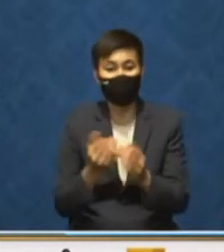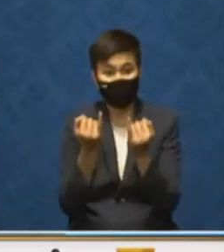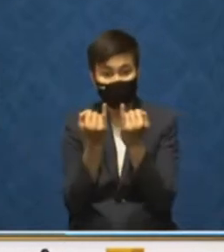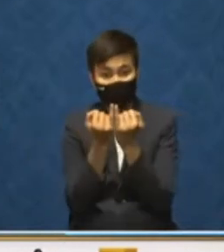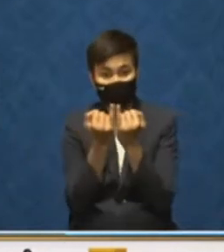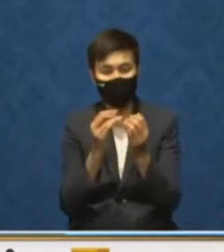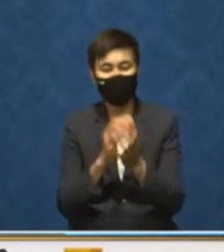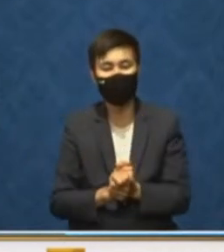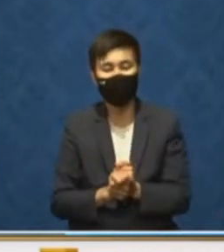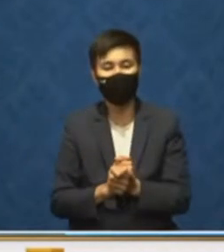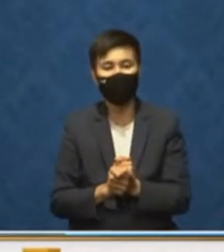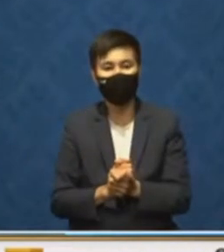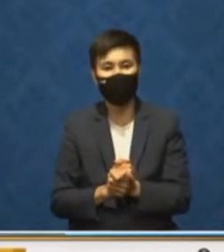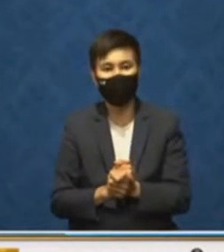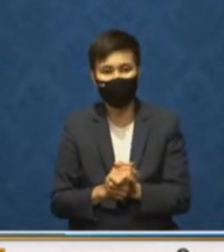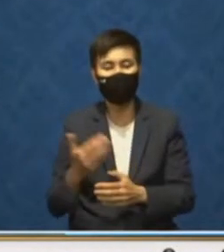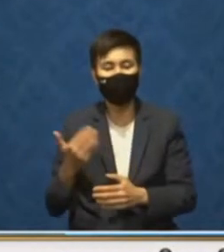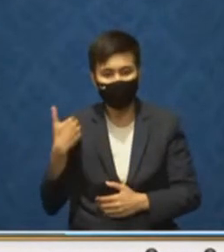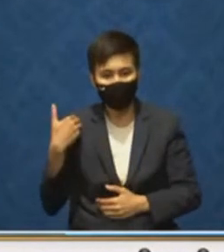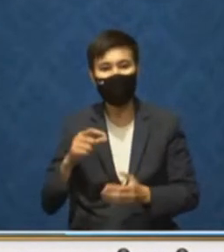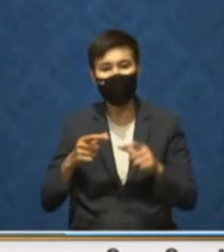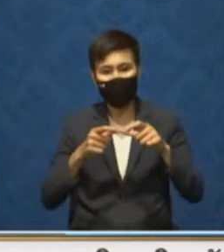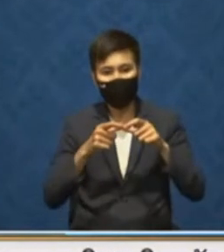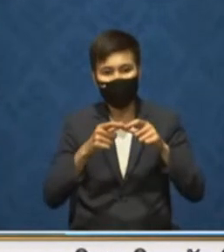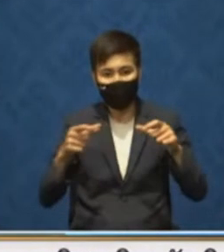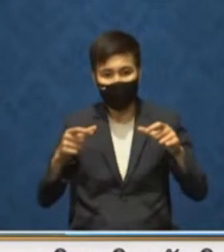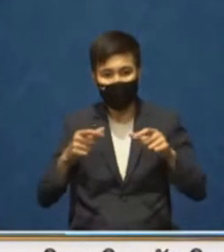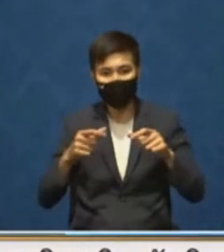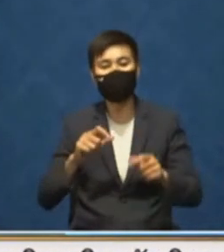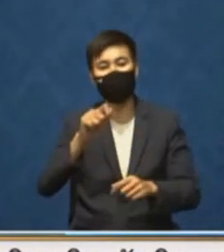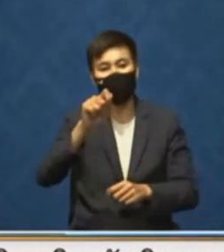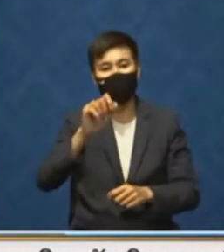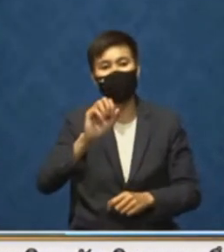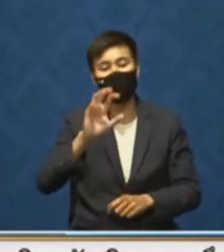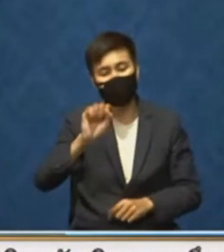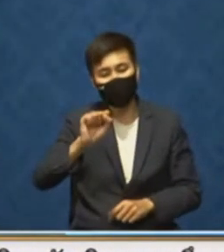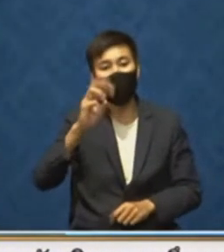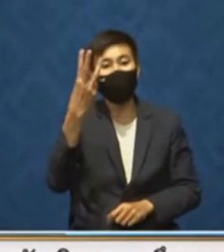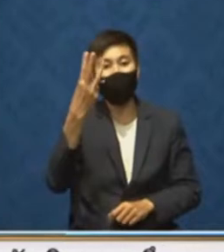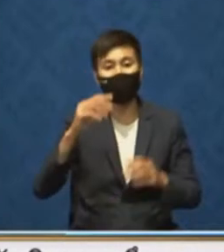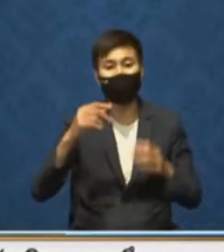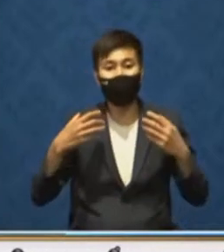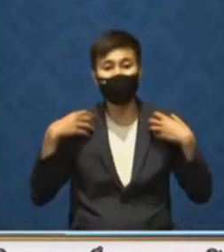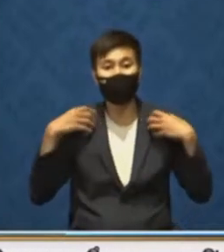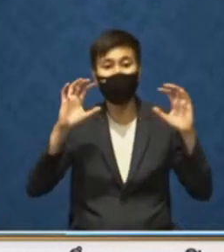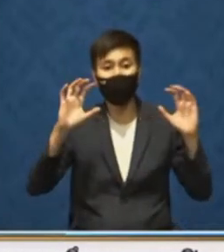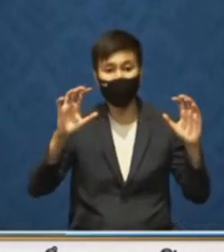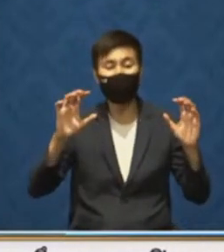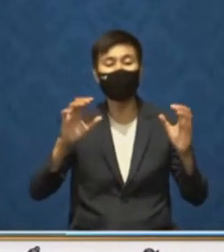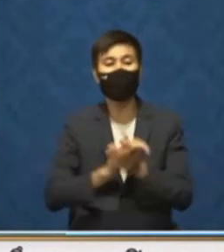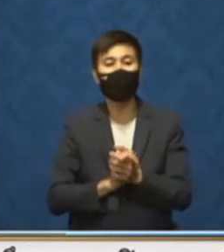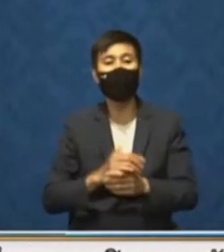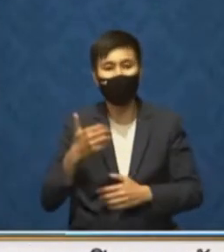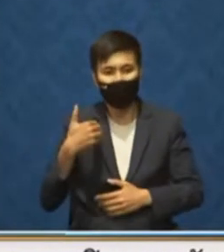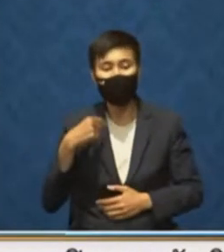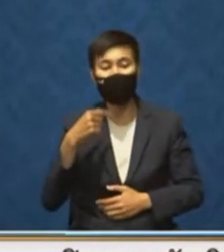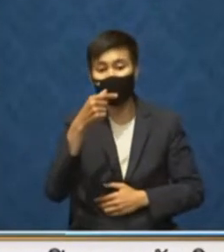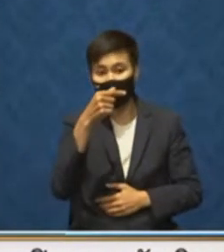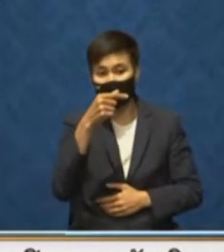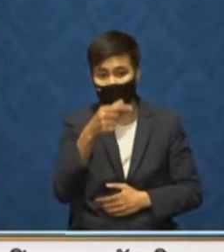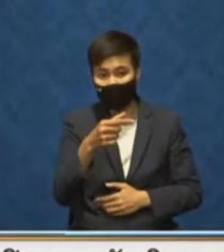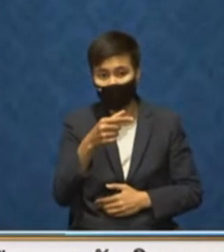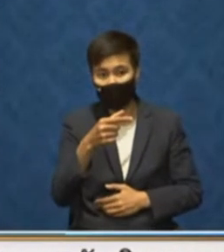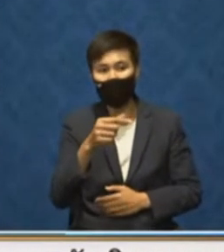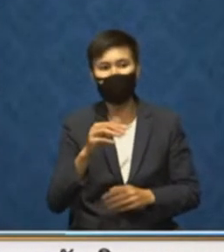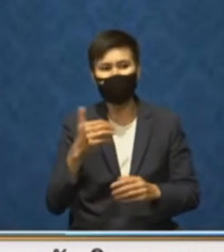จ่ายเงินอุดหนุนผ่านบัตรสวัดิการแห่งรัฐการใช้จ่ายกันดีเต้าหรือเจวะที่ walletนะครับนภาในเป๋าตัง